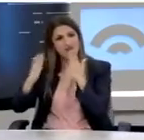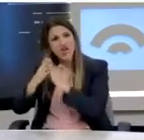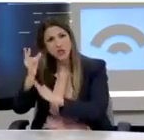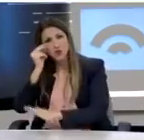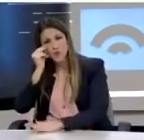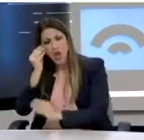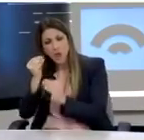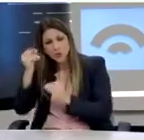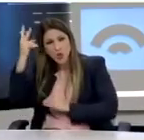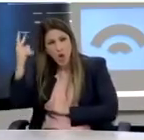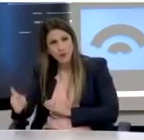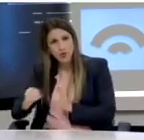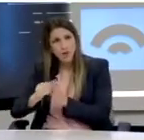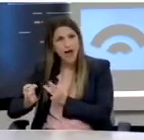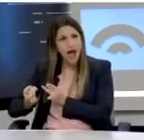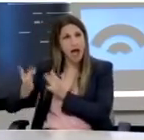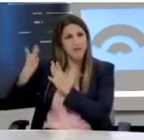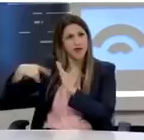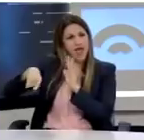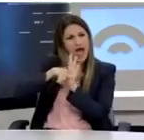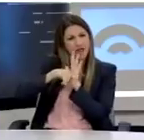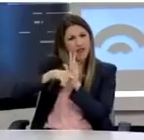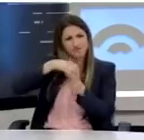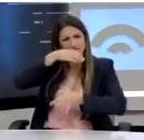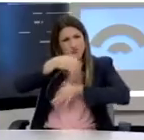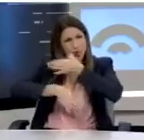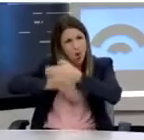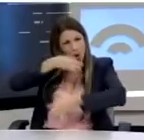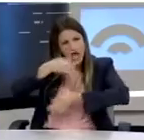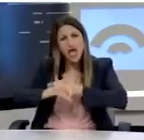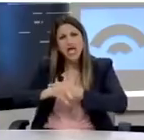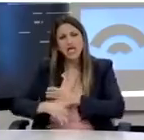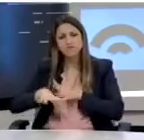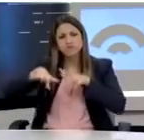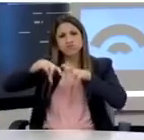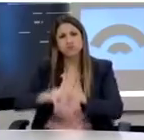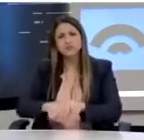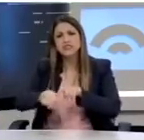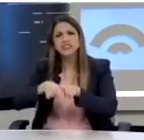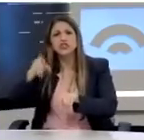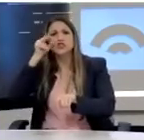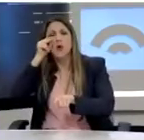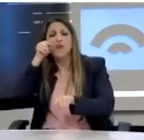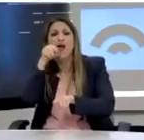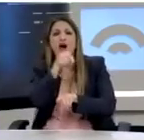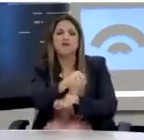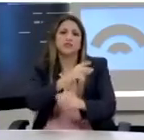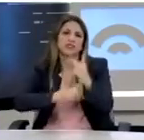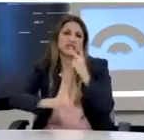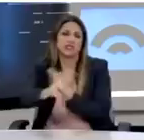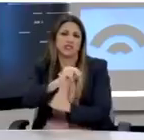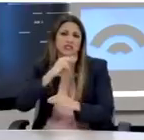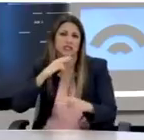των δύο χωρών και η απαλλαγή τους από αρνητικά σχόλια, η εχθρική και αλυτρωτική ρητορική εναντίον των γειτόνων μας, είναι το αντικείμενο της συζήτησης.